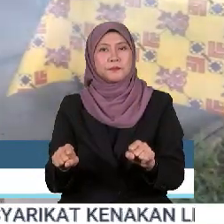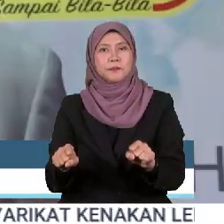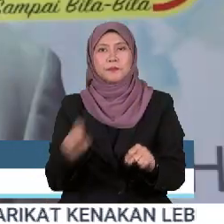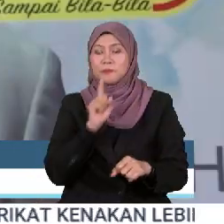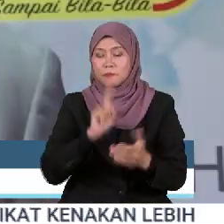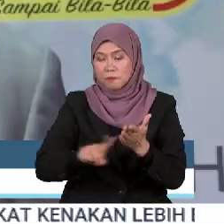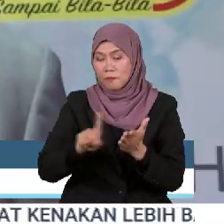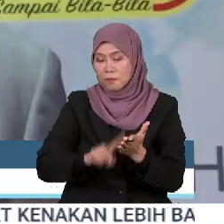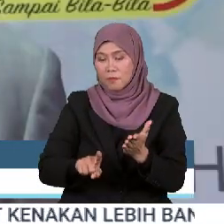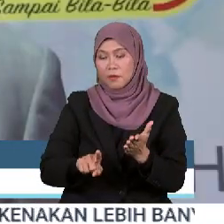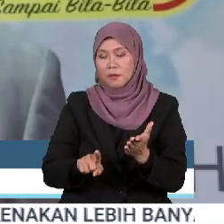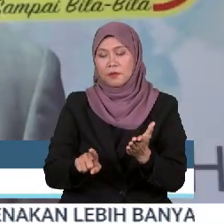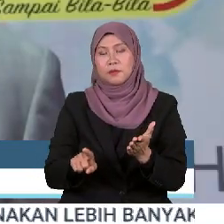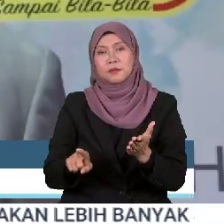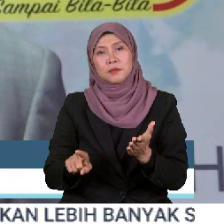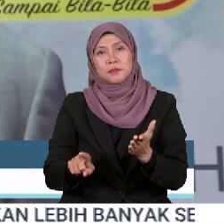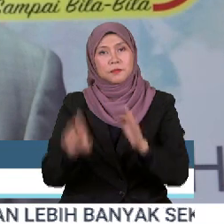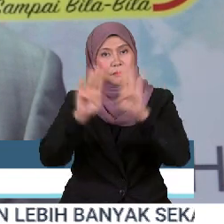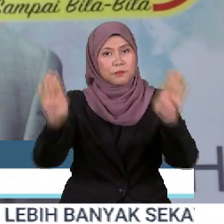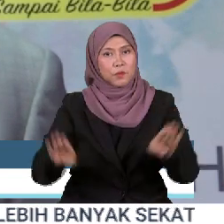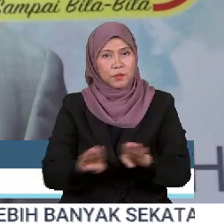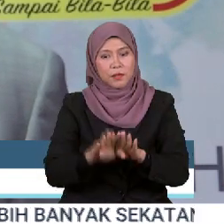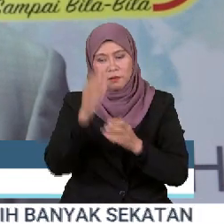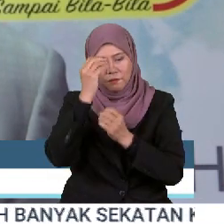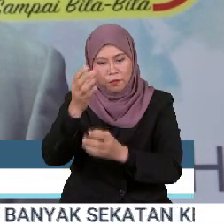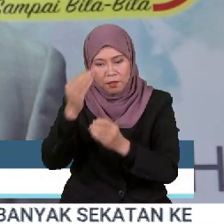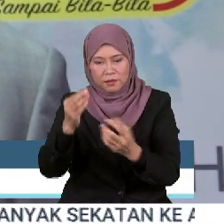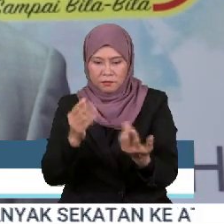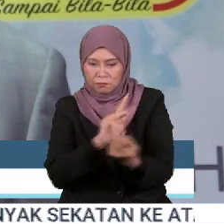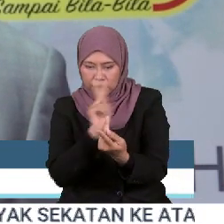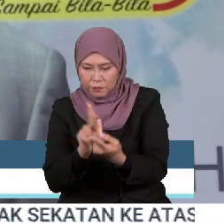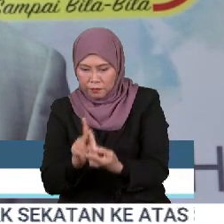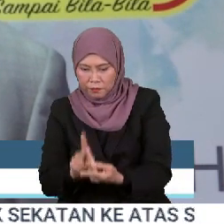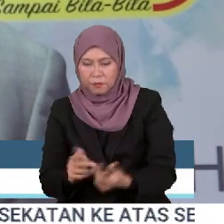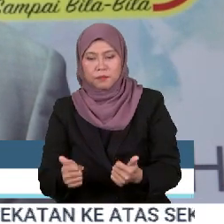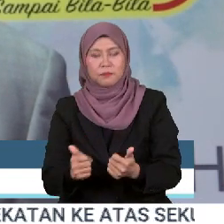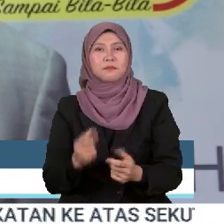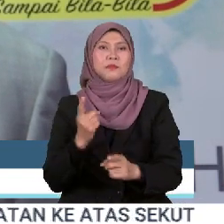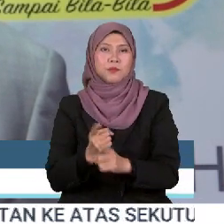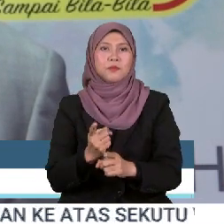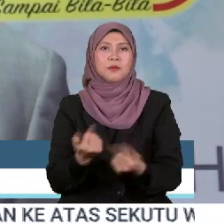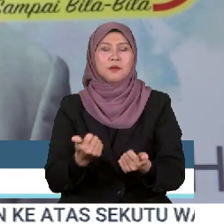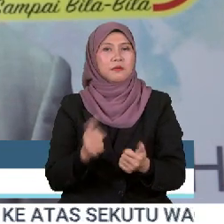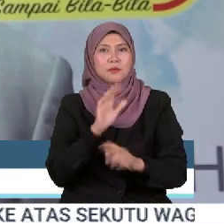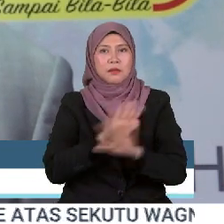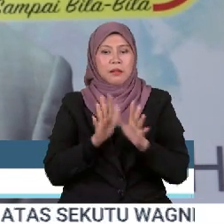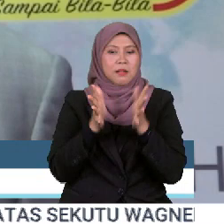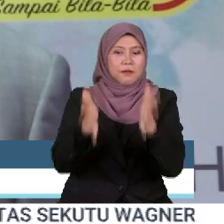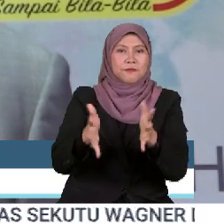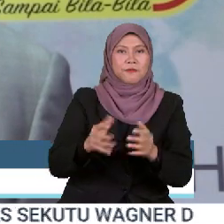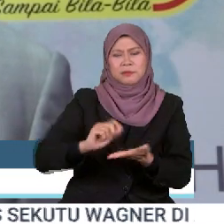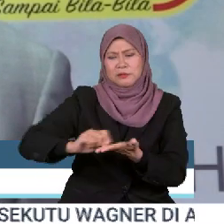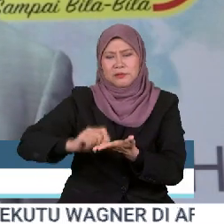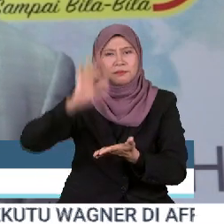memastikan bahwa anda melemah itu dibeli dengan betul jadi tidak membiarkan mereka ini sendiri yang